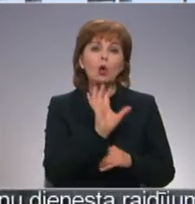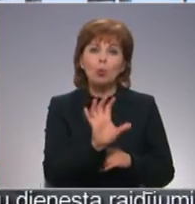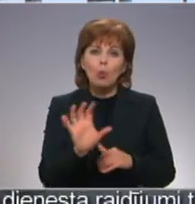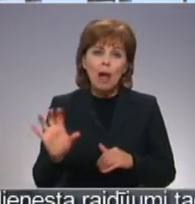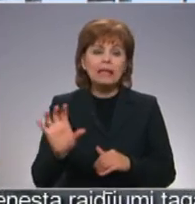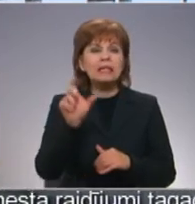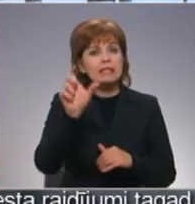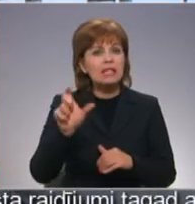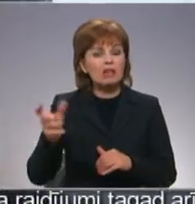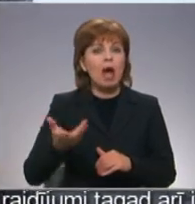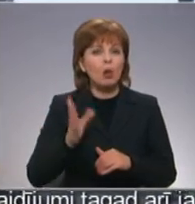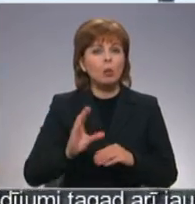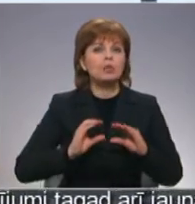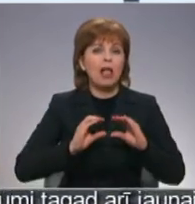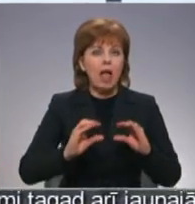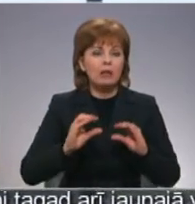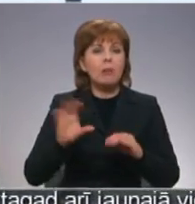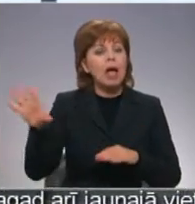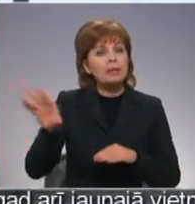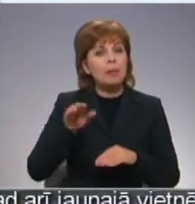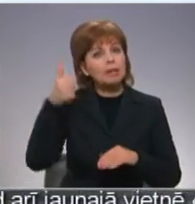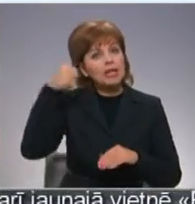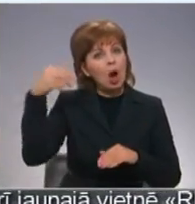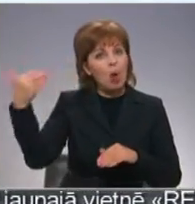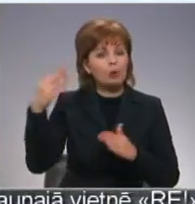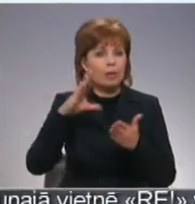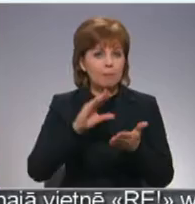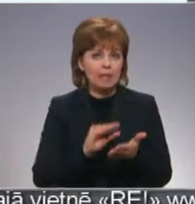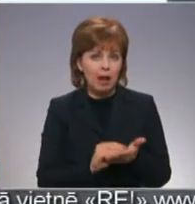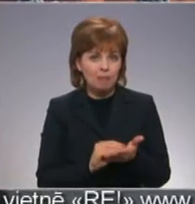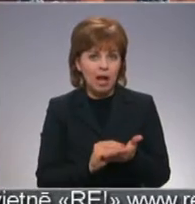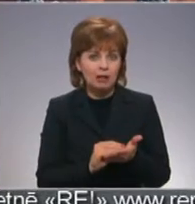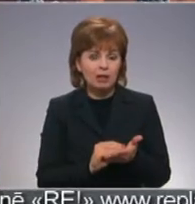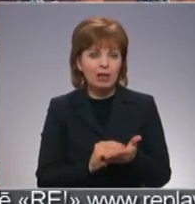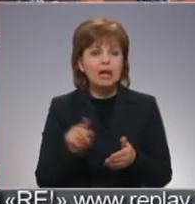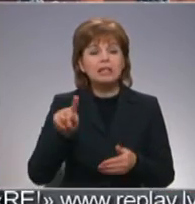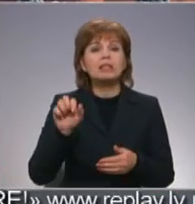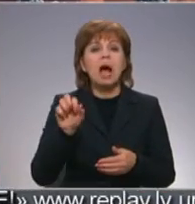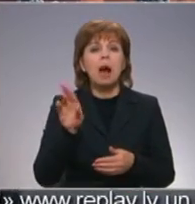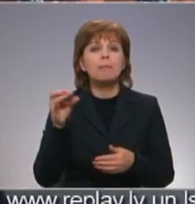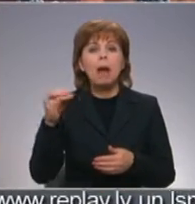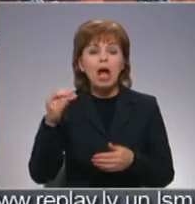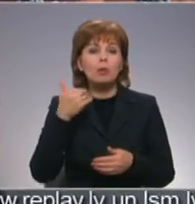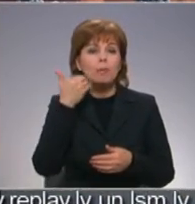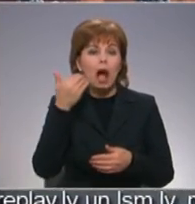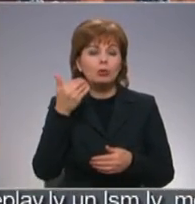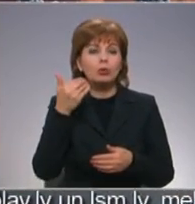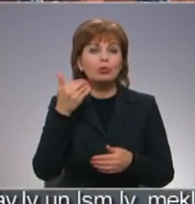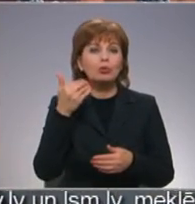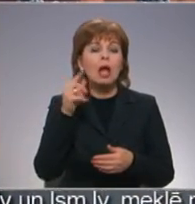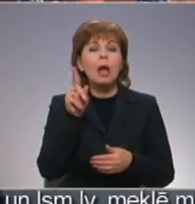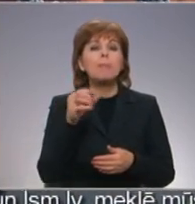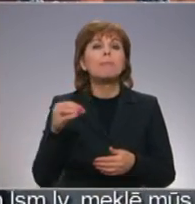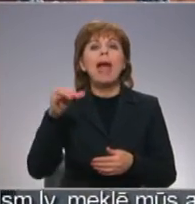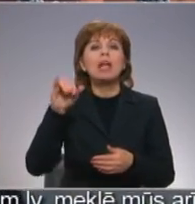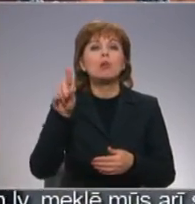uz ledus, kaut vai vadoties no Igaunijas piemēra. Uz Sārumā salu var aizbraukt Baltijas jūrā vai uz Peipus ezera attiecīgi,